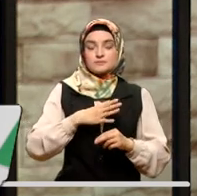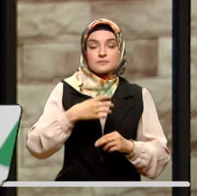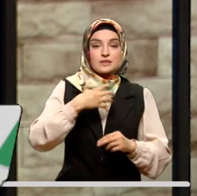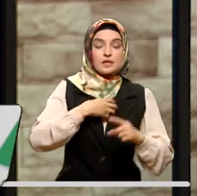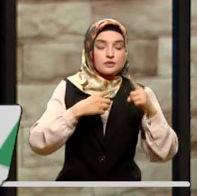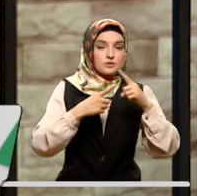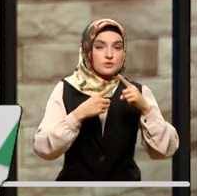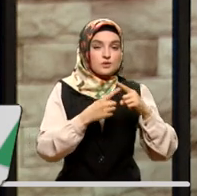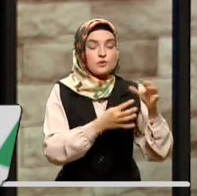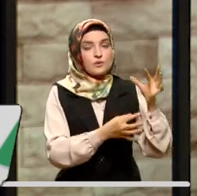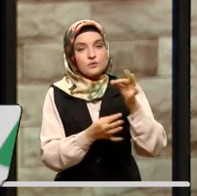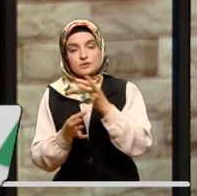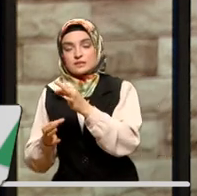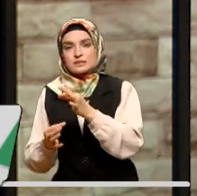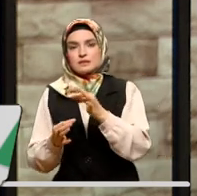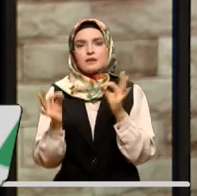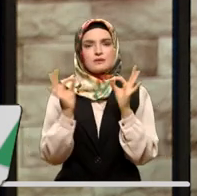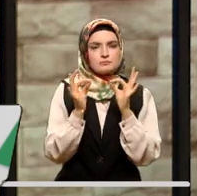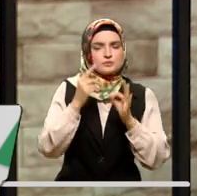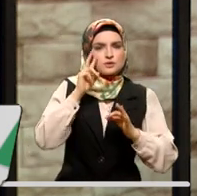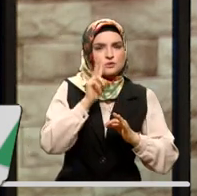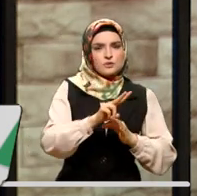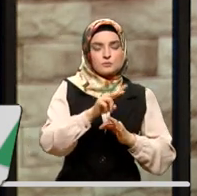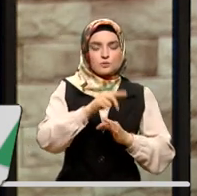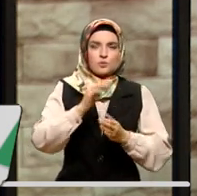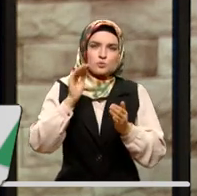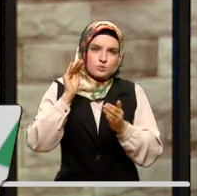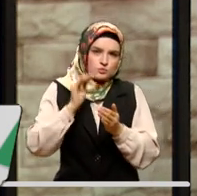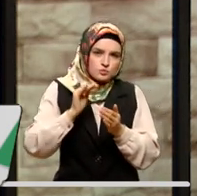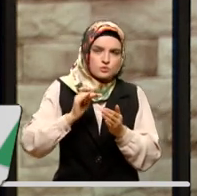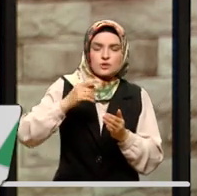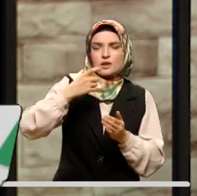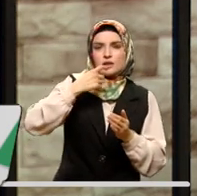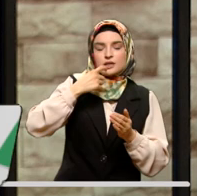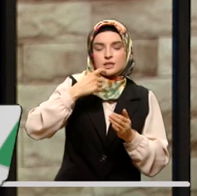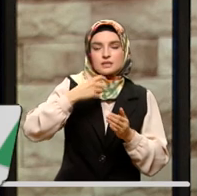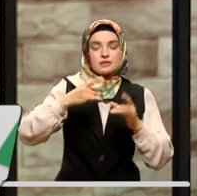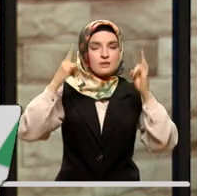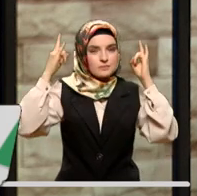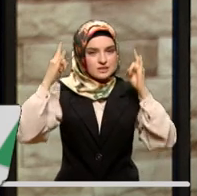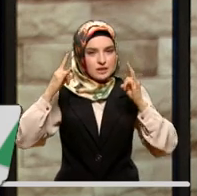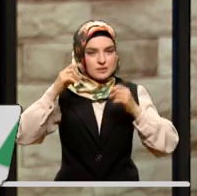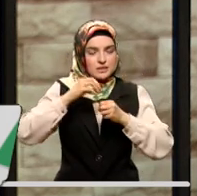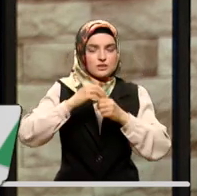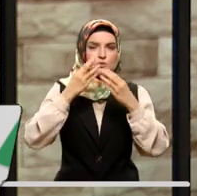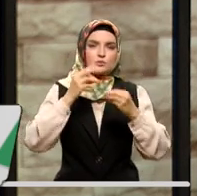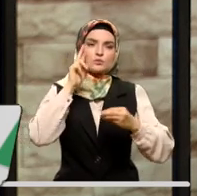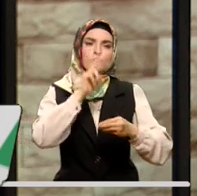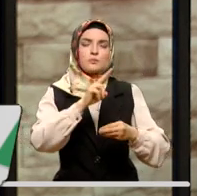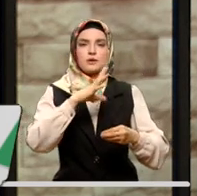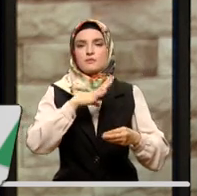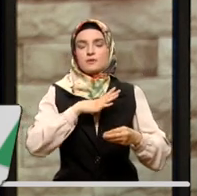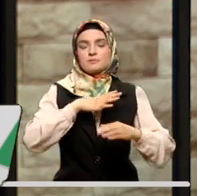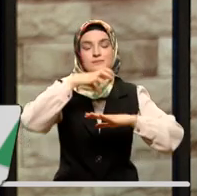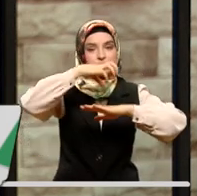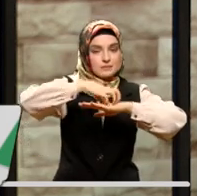olan ilişkisini gördüğümüzde torunlarının çok küçük yaşta mescitle iç içe olduğunu görüyoruz. Yani mescidin